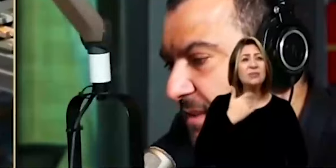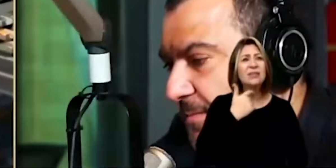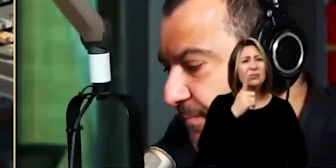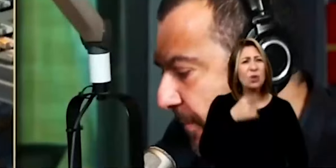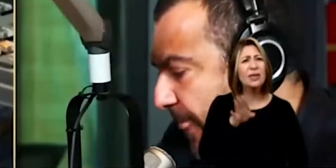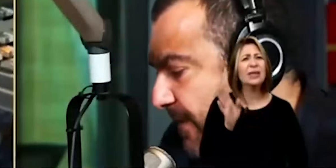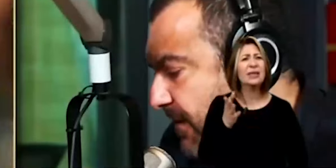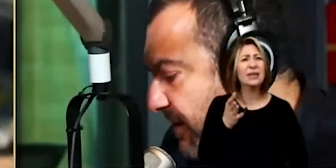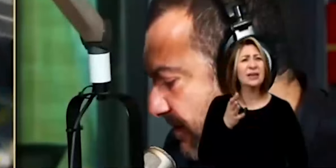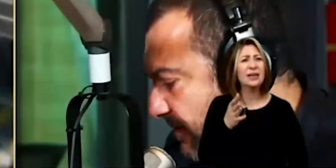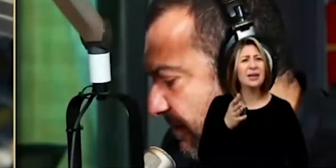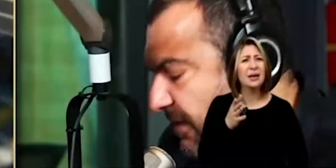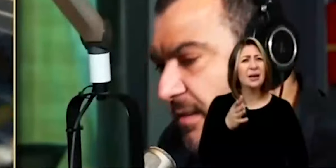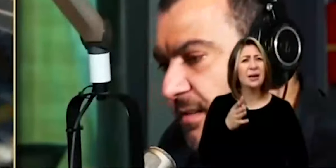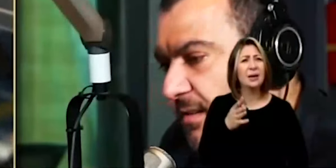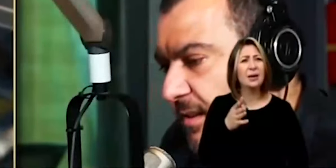ya? He?